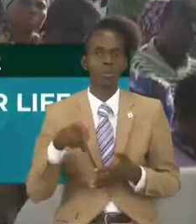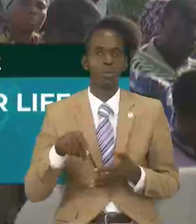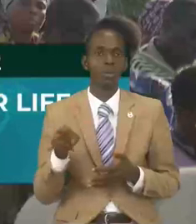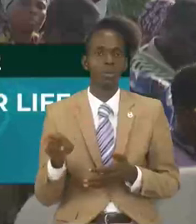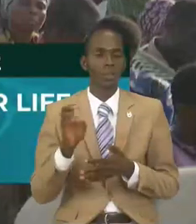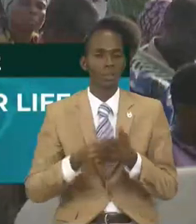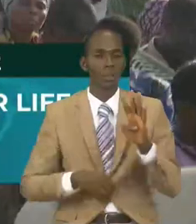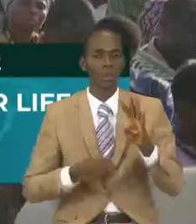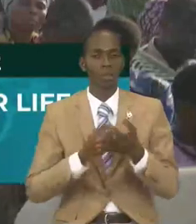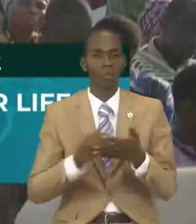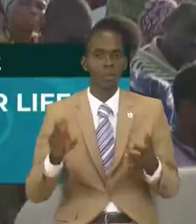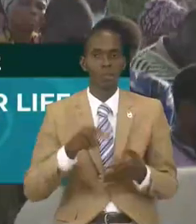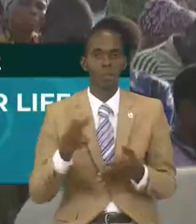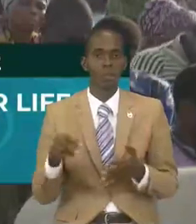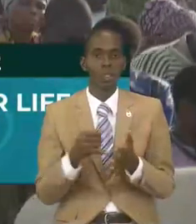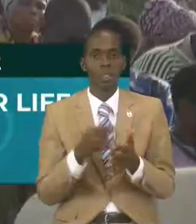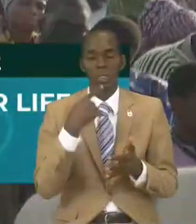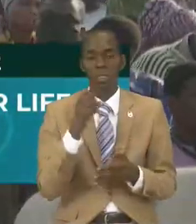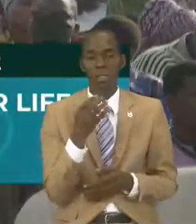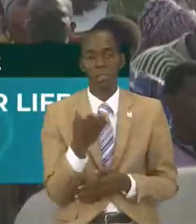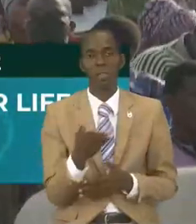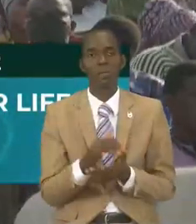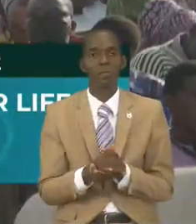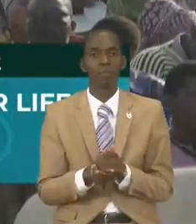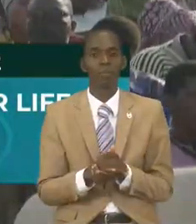verset 22, dit,